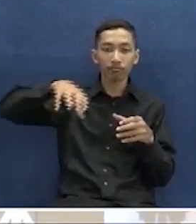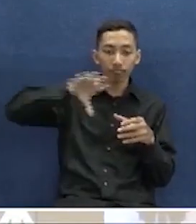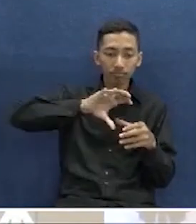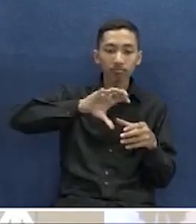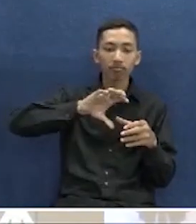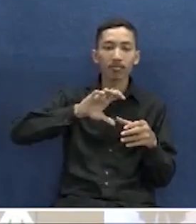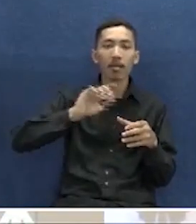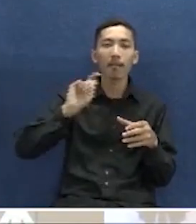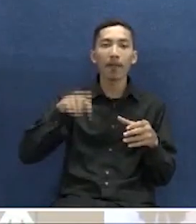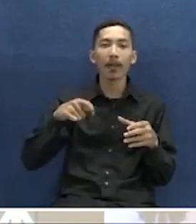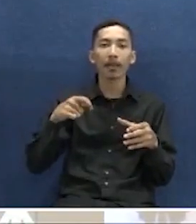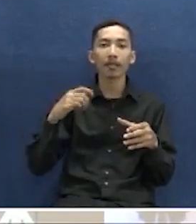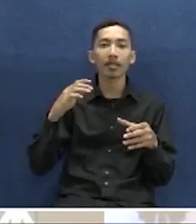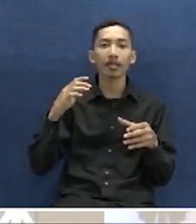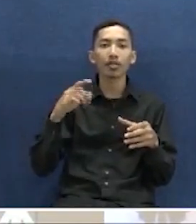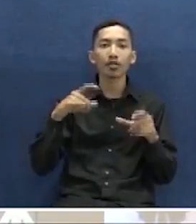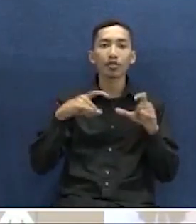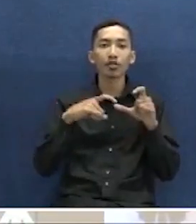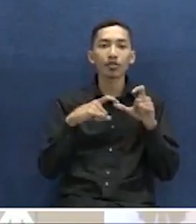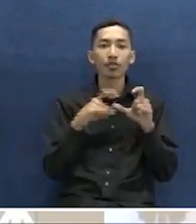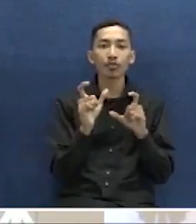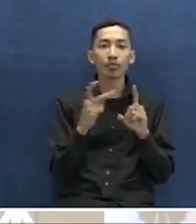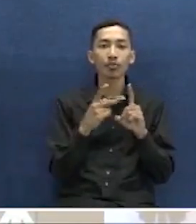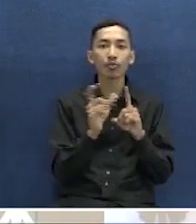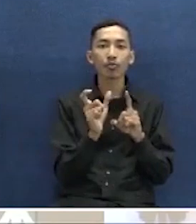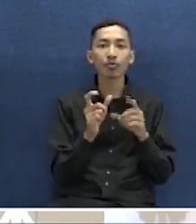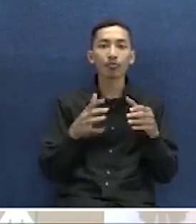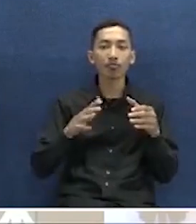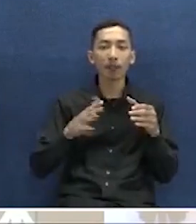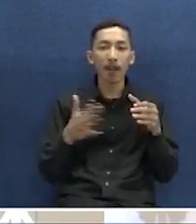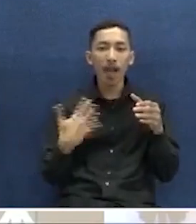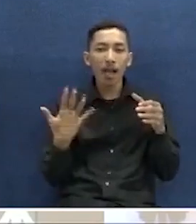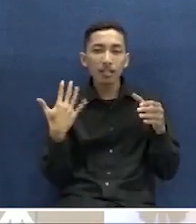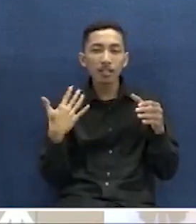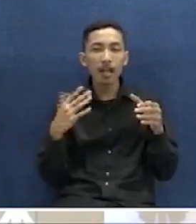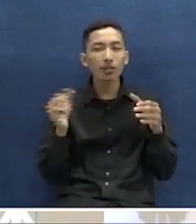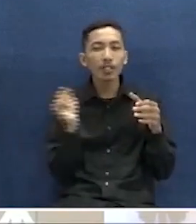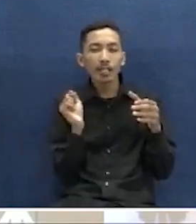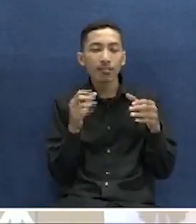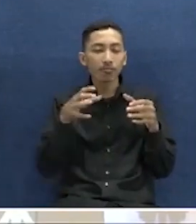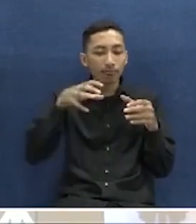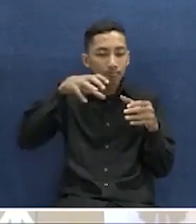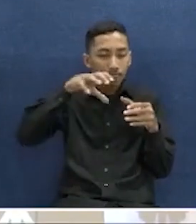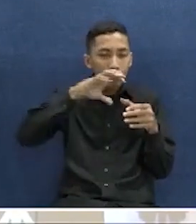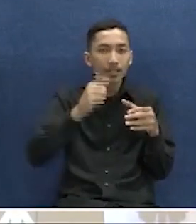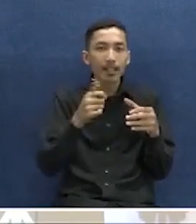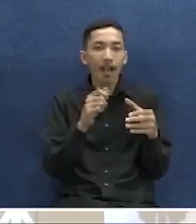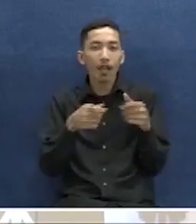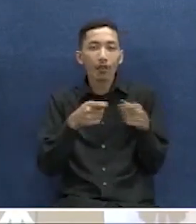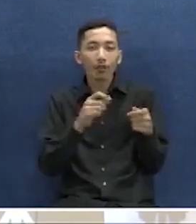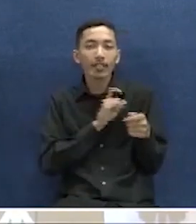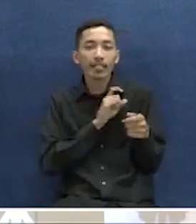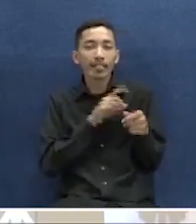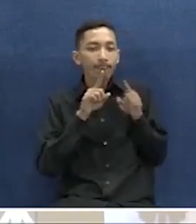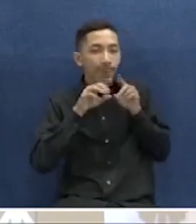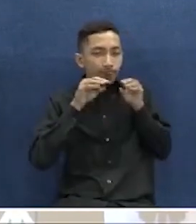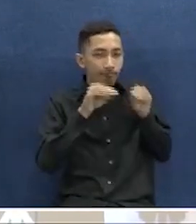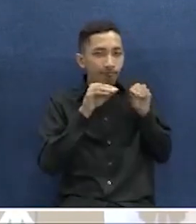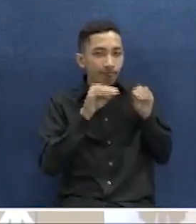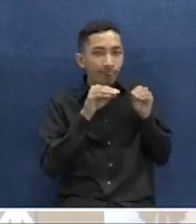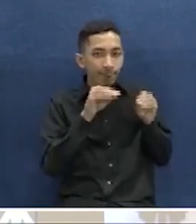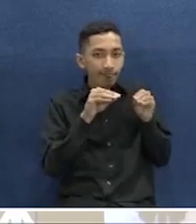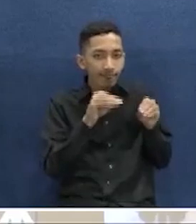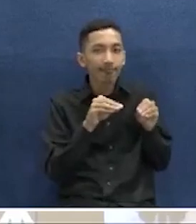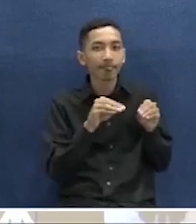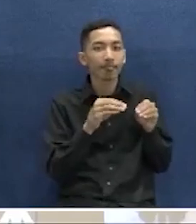Ajarin ke mereka edukasi suatu saat mereka berbisnis suatu saat target saya gampang Bay ikutin saya makan bubur